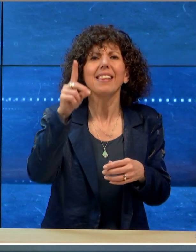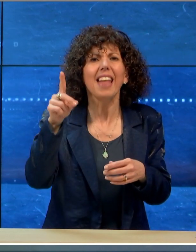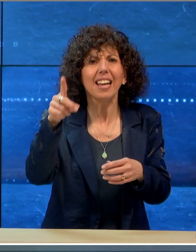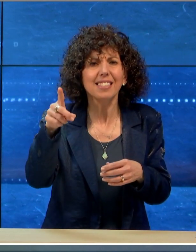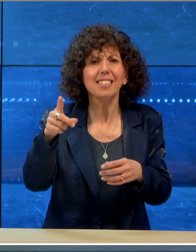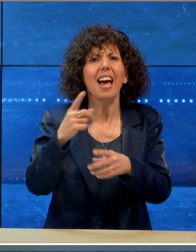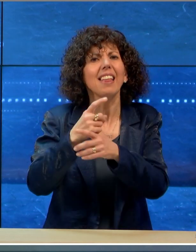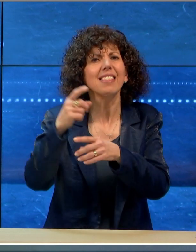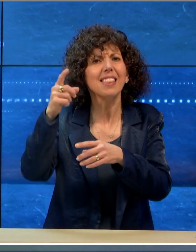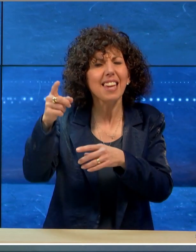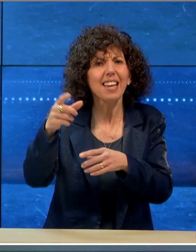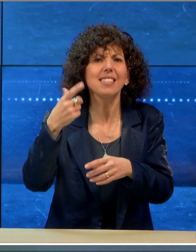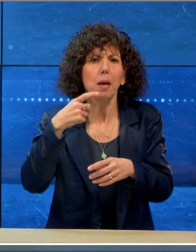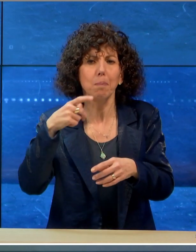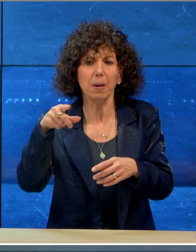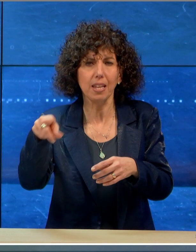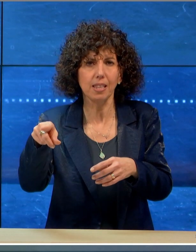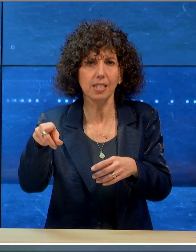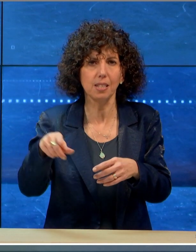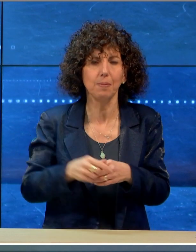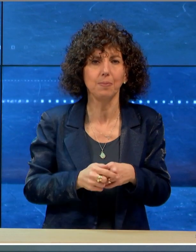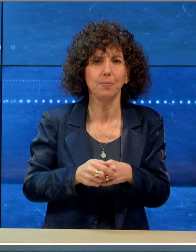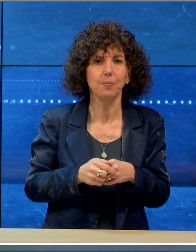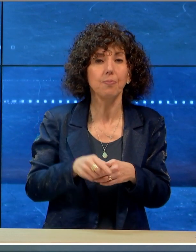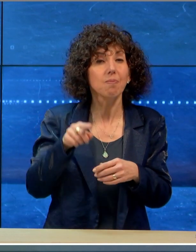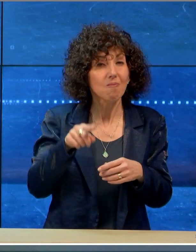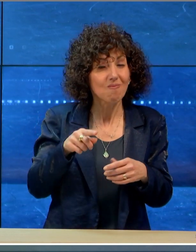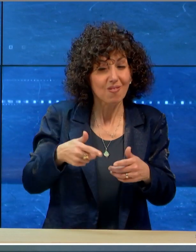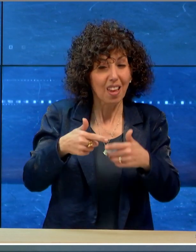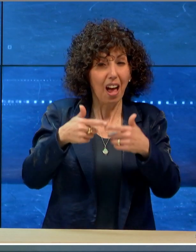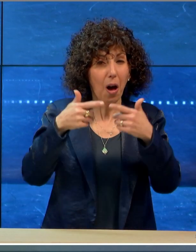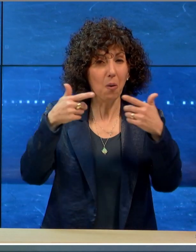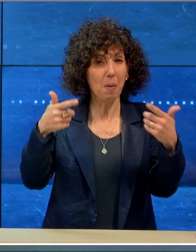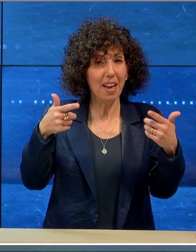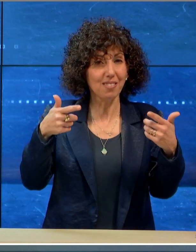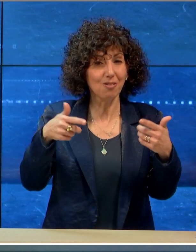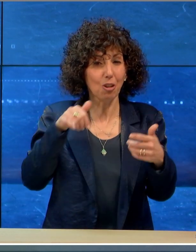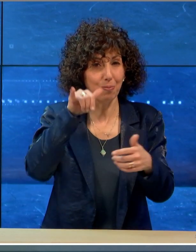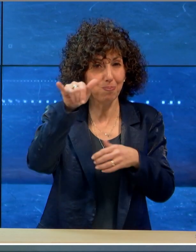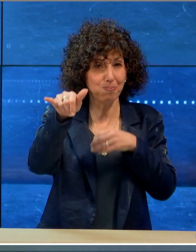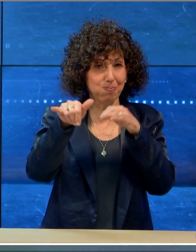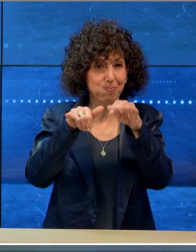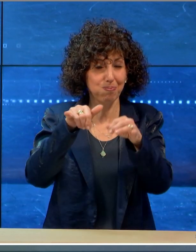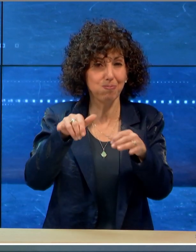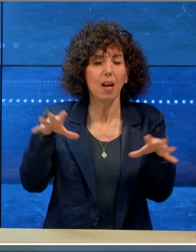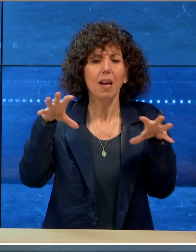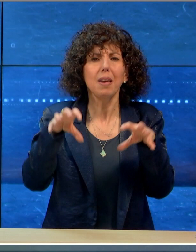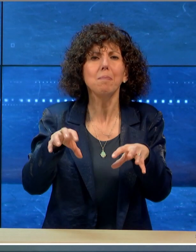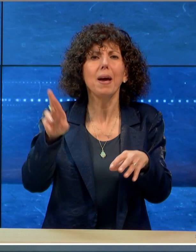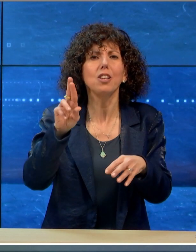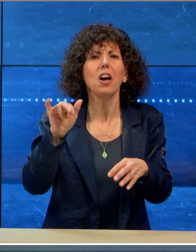Trieste da Brindisi questa crescita è sostenuta dall'impegno di